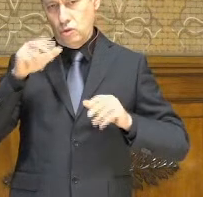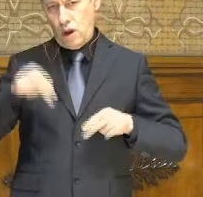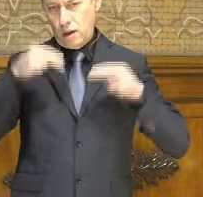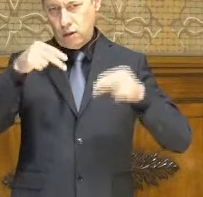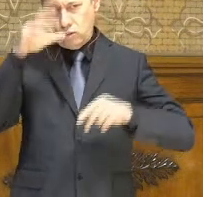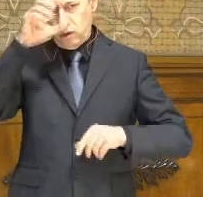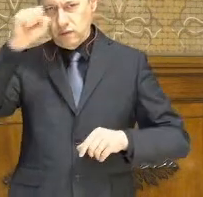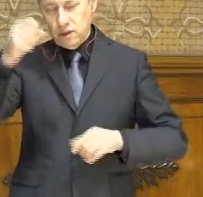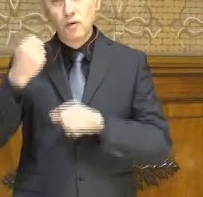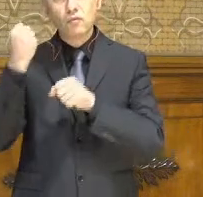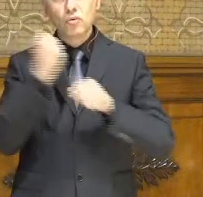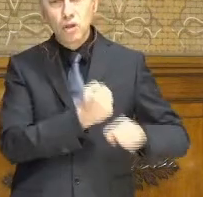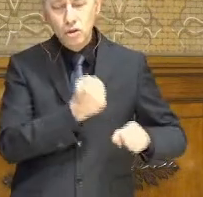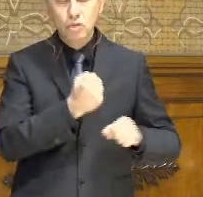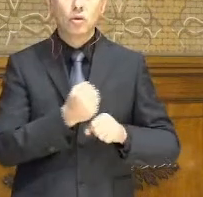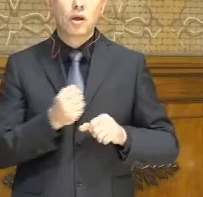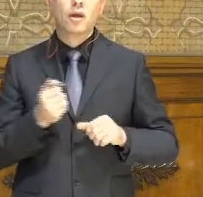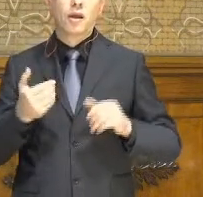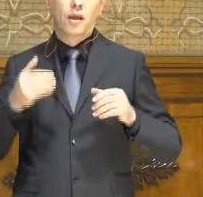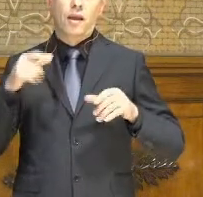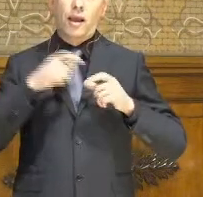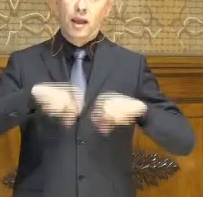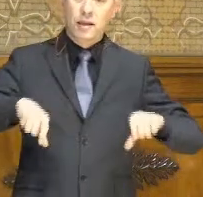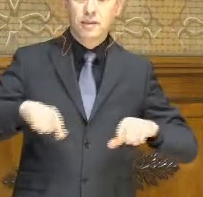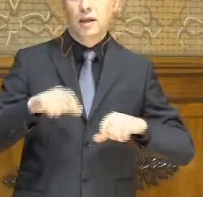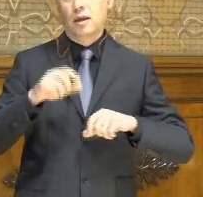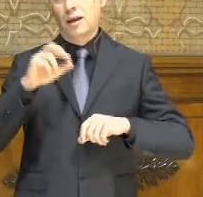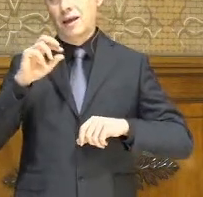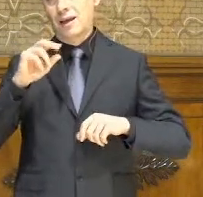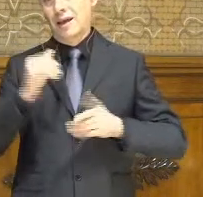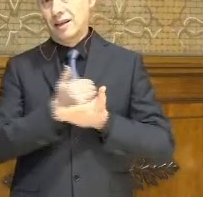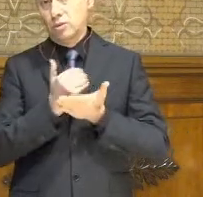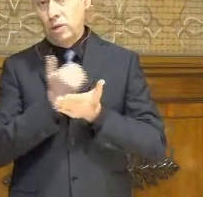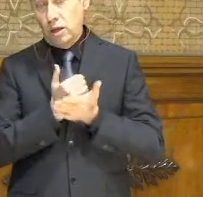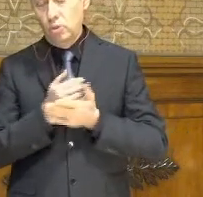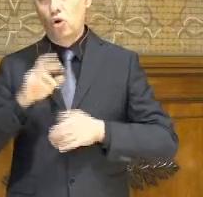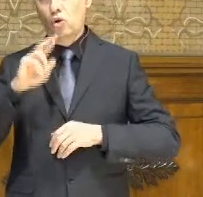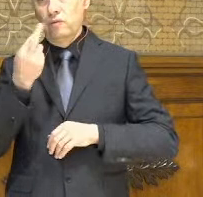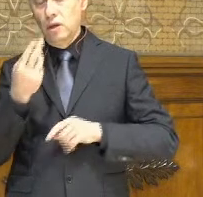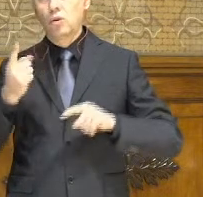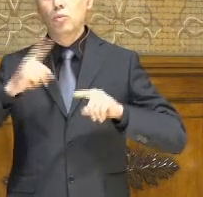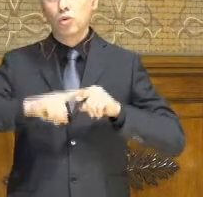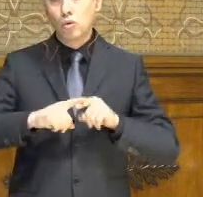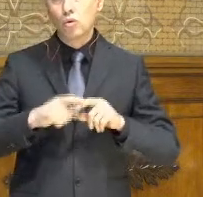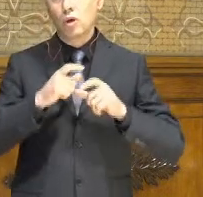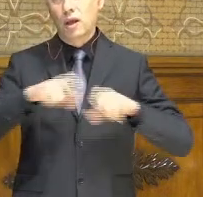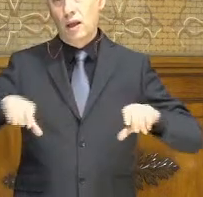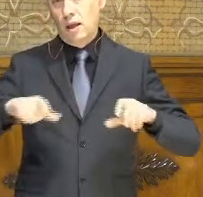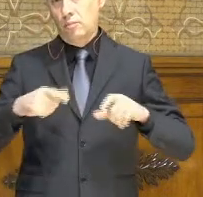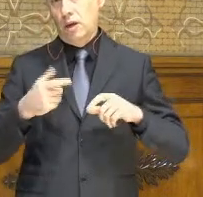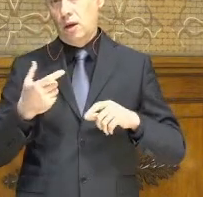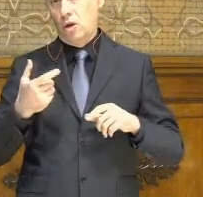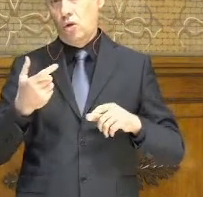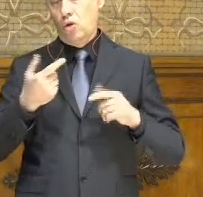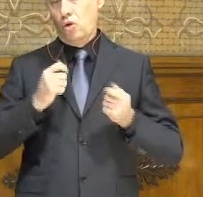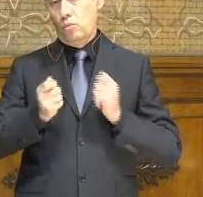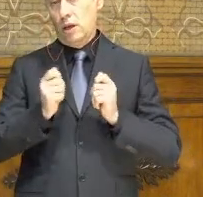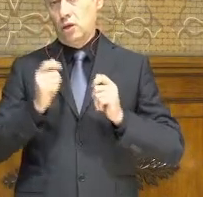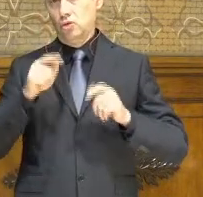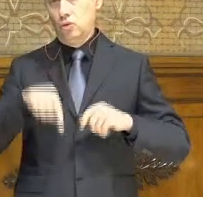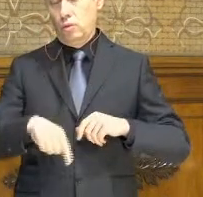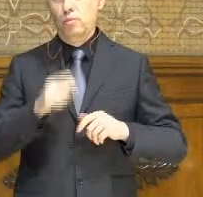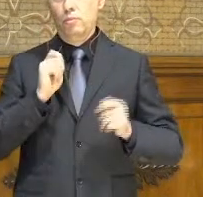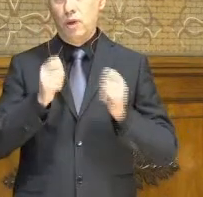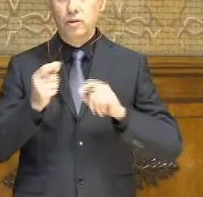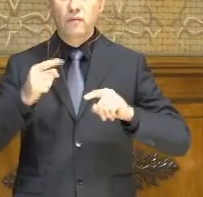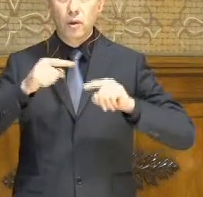alla Fondazione Casa di Risparmio di Padova e Rovigo e alla Camera di Commercio di Padova. Ringraziamo inoltre lo sponsor